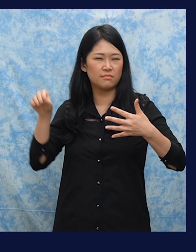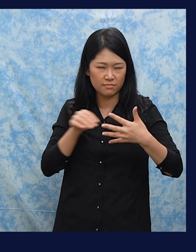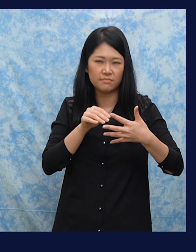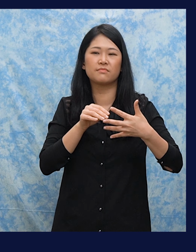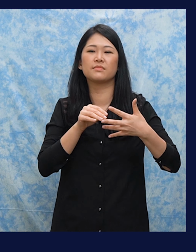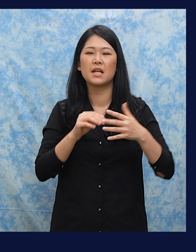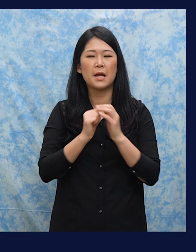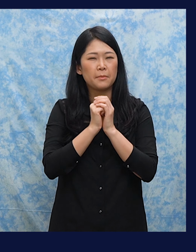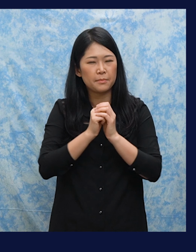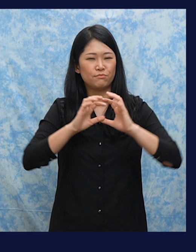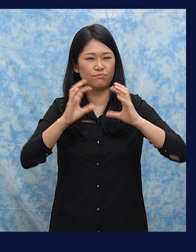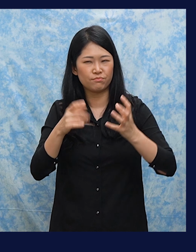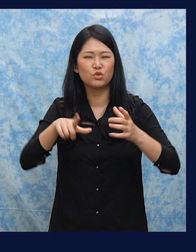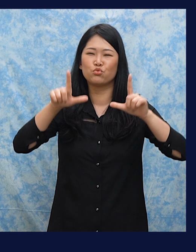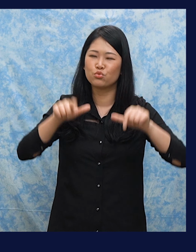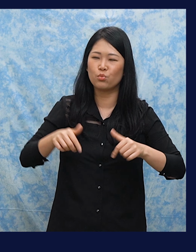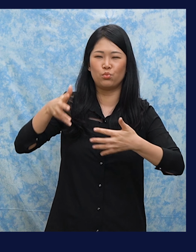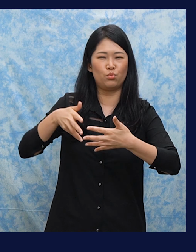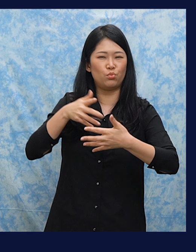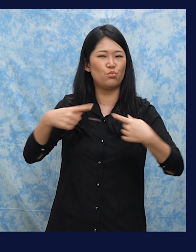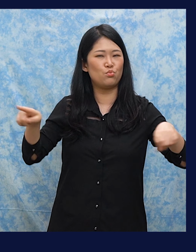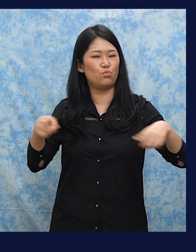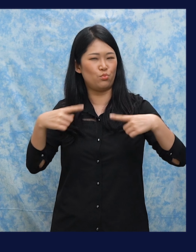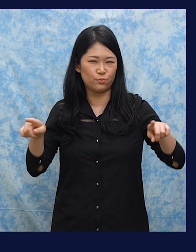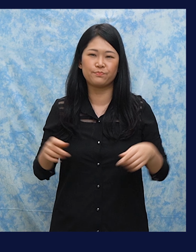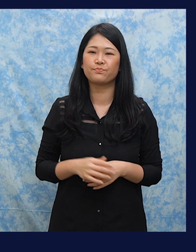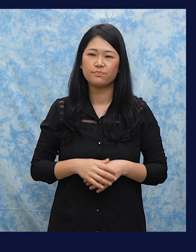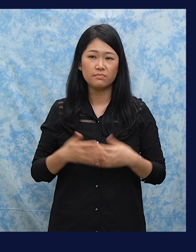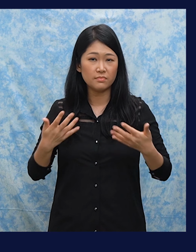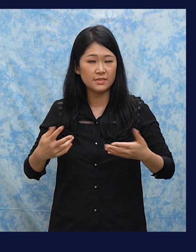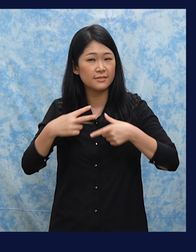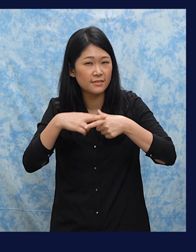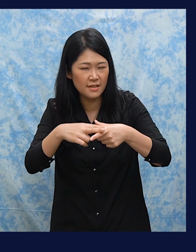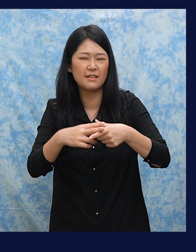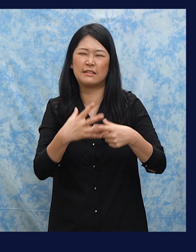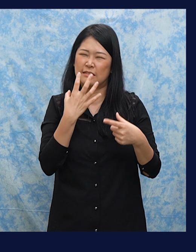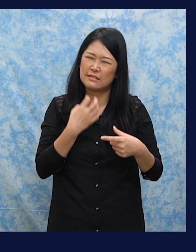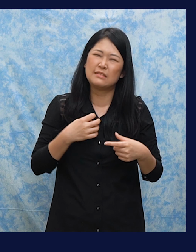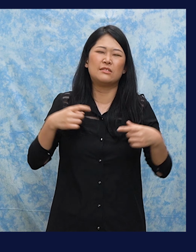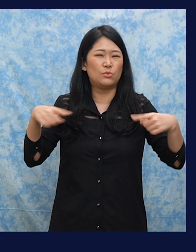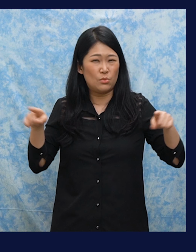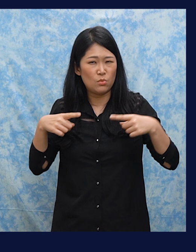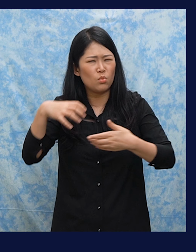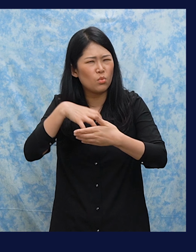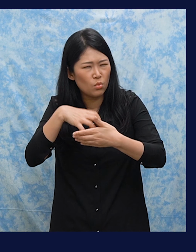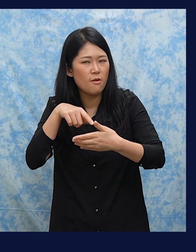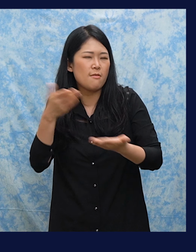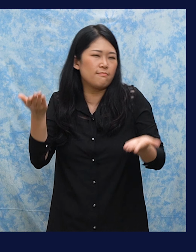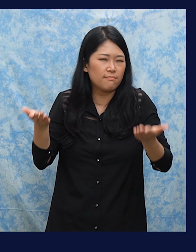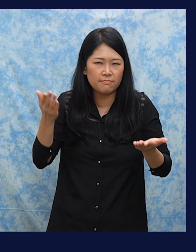aria， 也都有加入了会众熟悉的会众圣诗。而今集想跟大家讲一下内